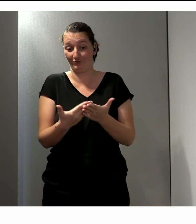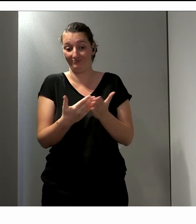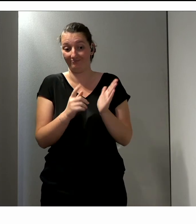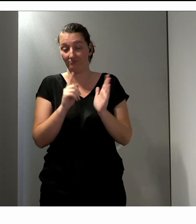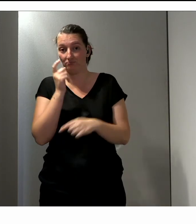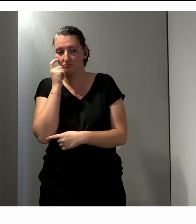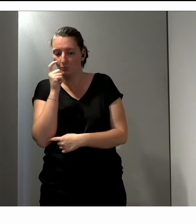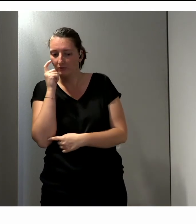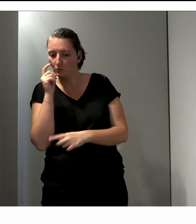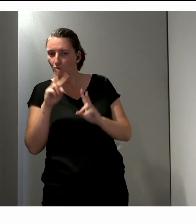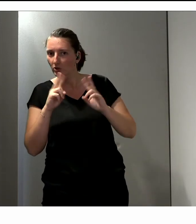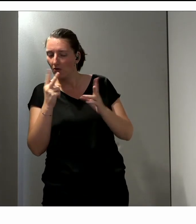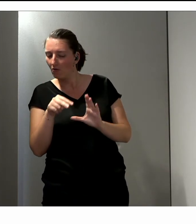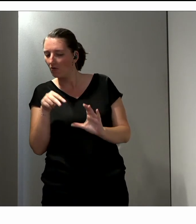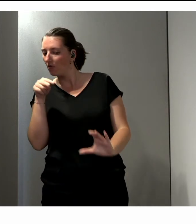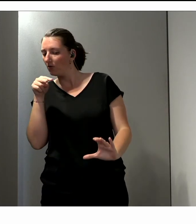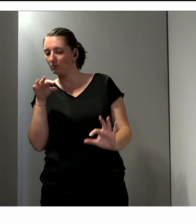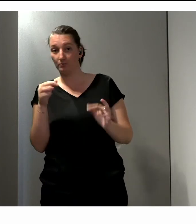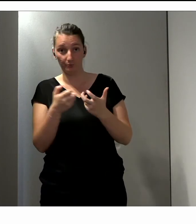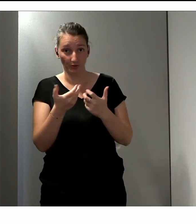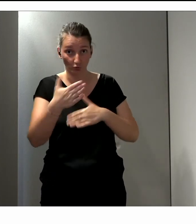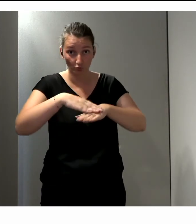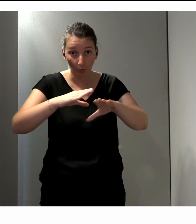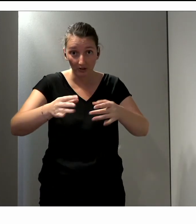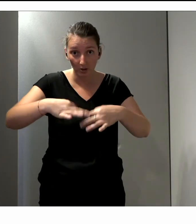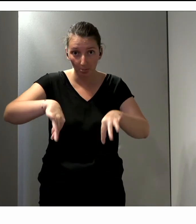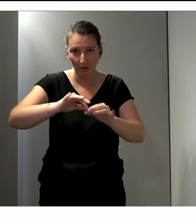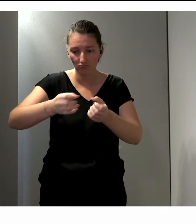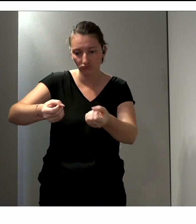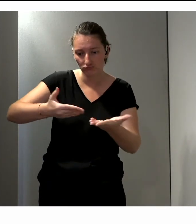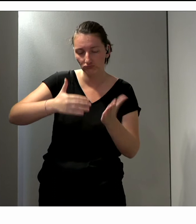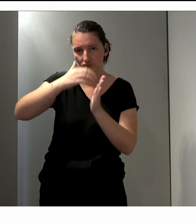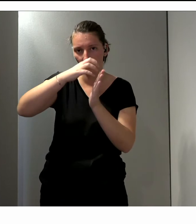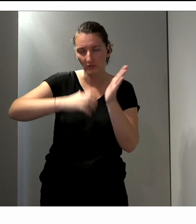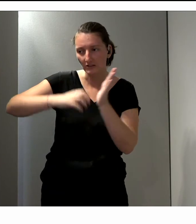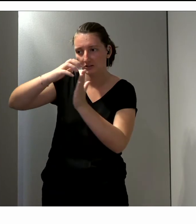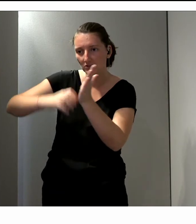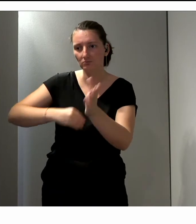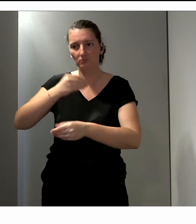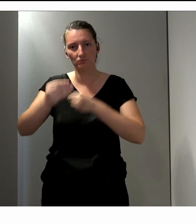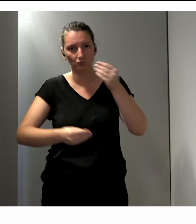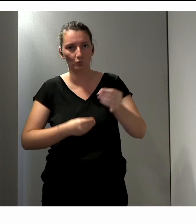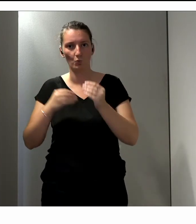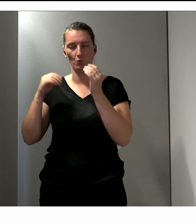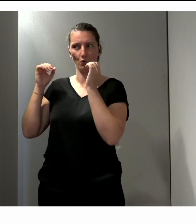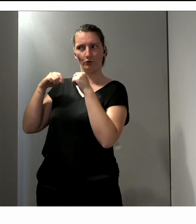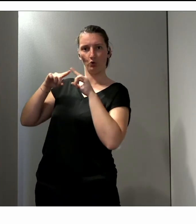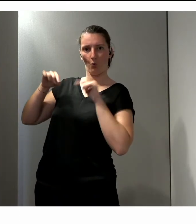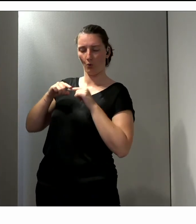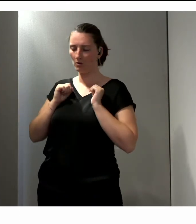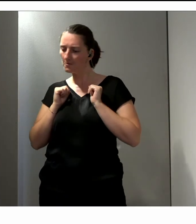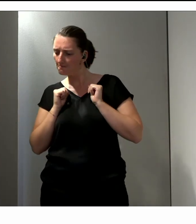observations générales sur certains articles, certaines provisions de la Convention. Nous en avons